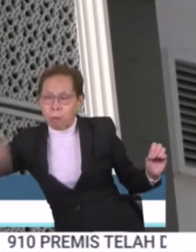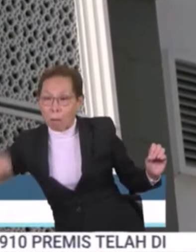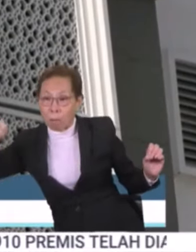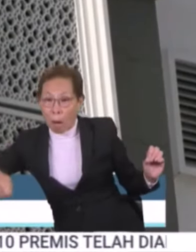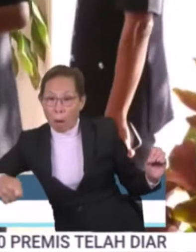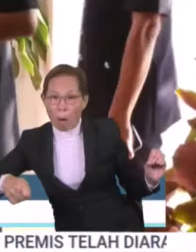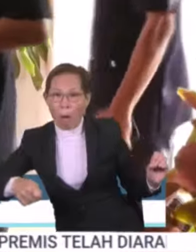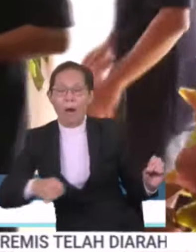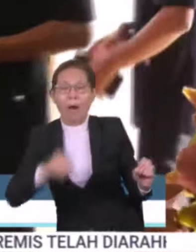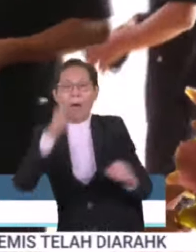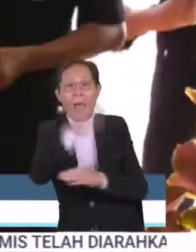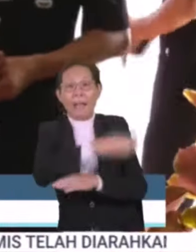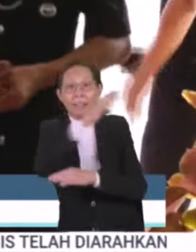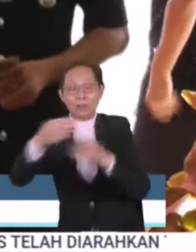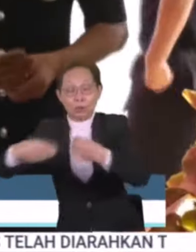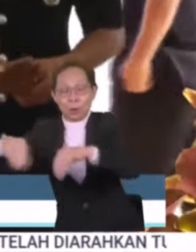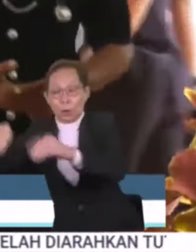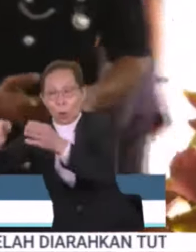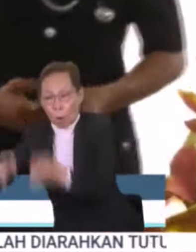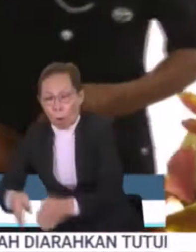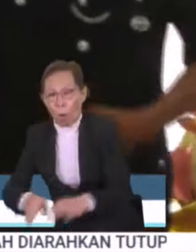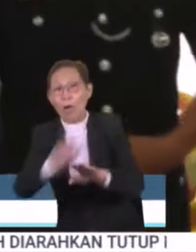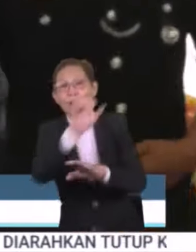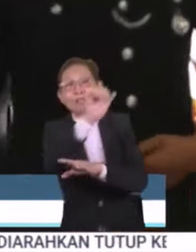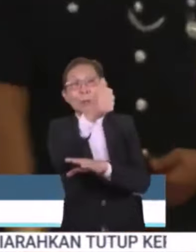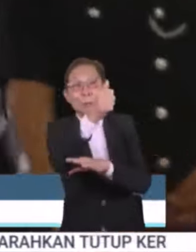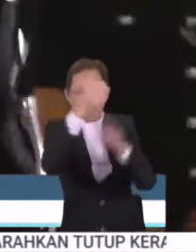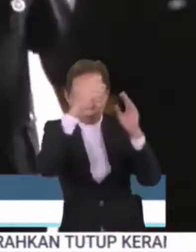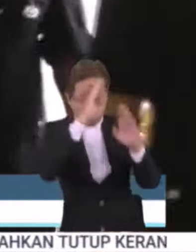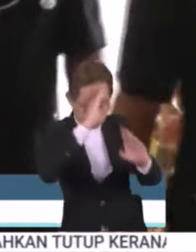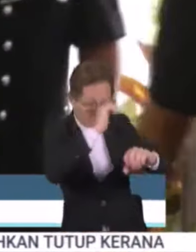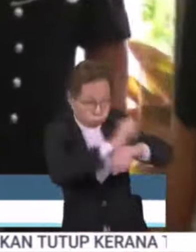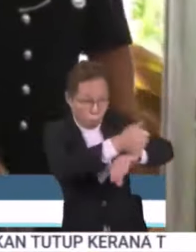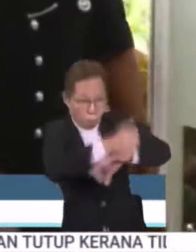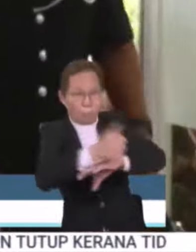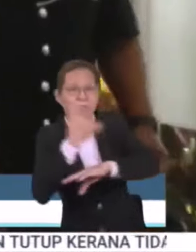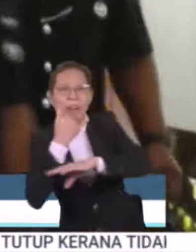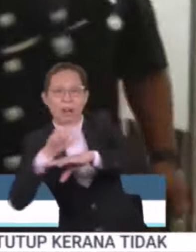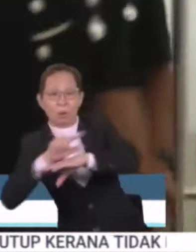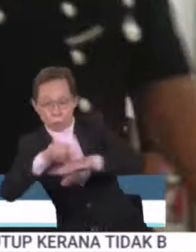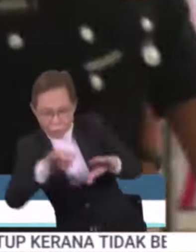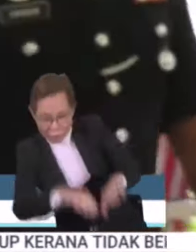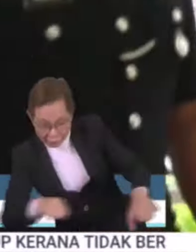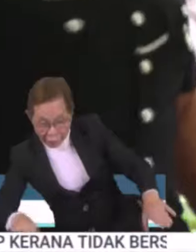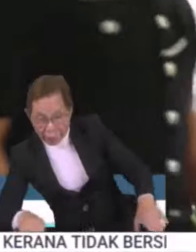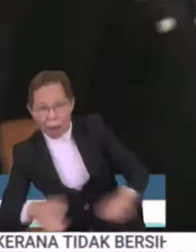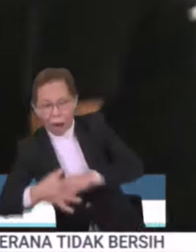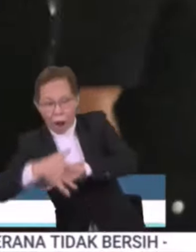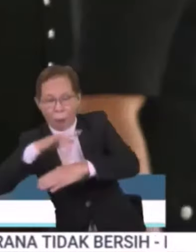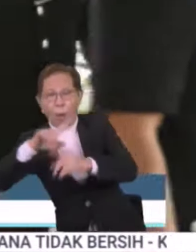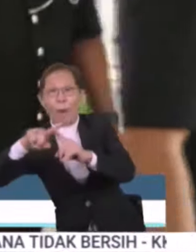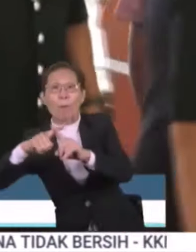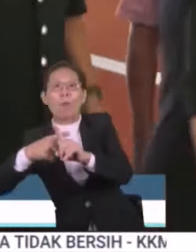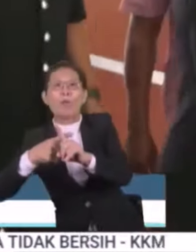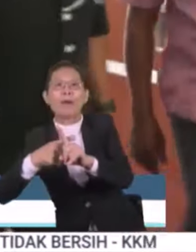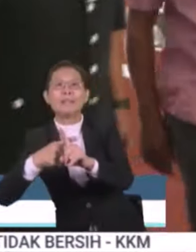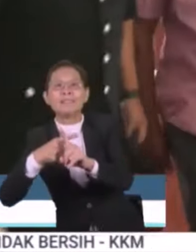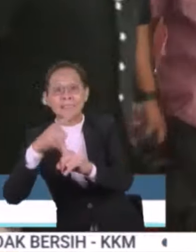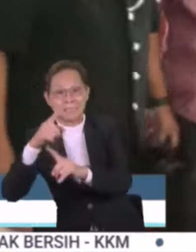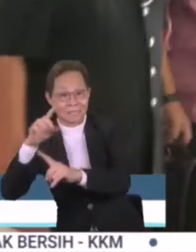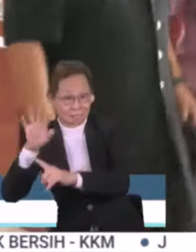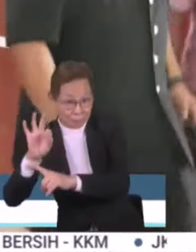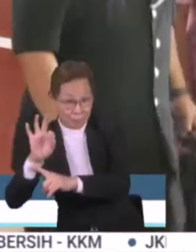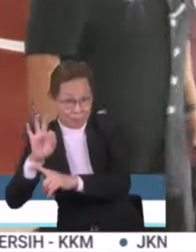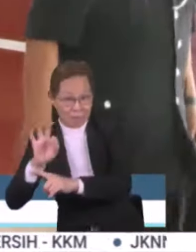sesyen anti pemerdagangan orang atas 10 pertuduhan mengeksploitasi kanak-kanak awal bulan lepas tertuduh